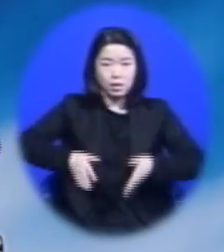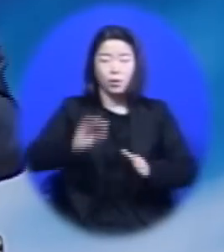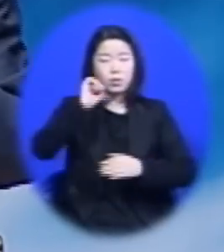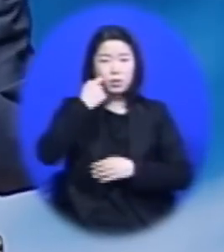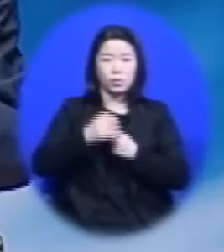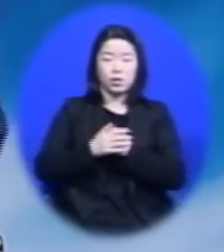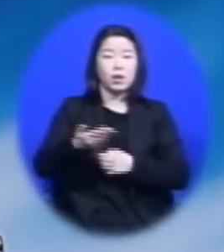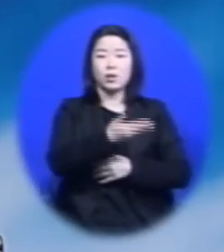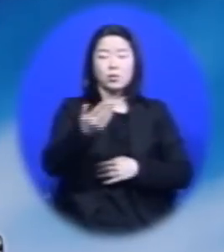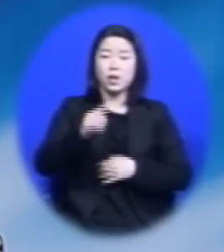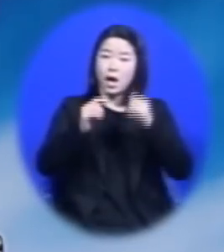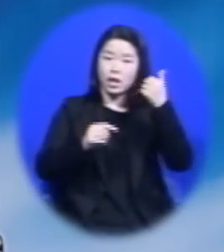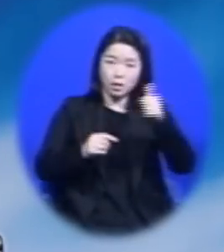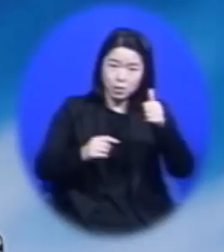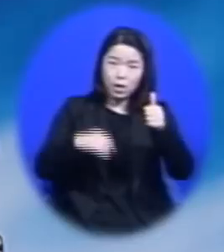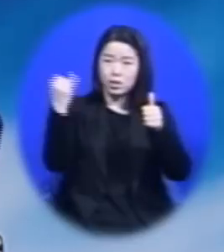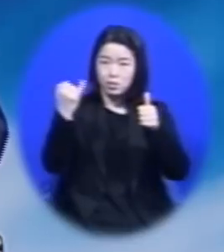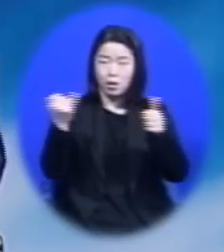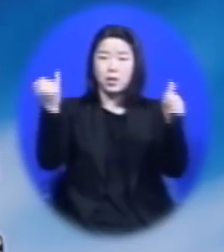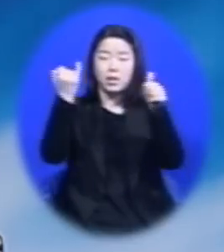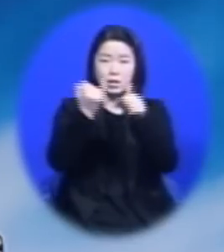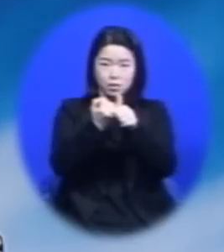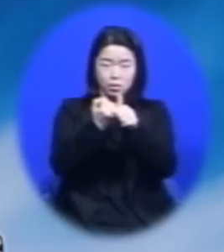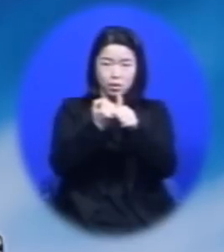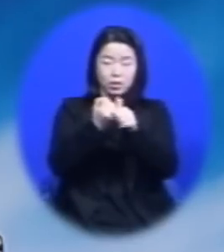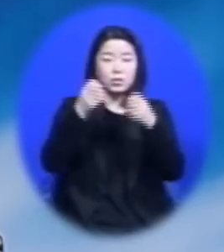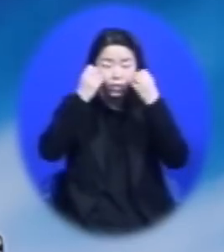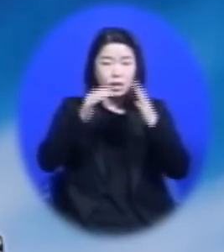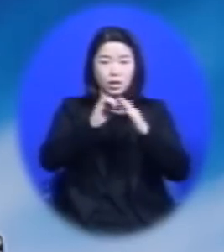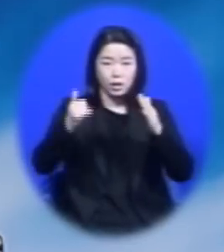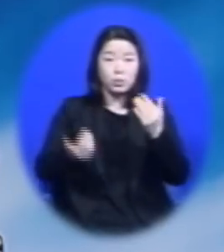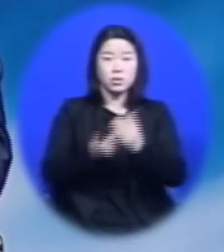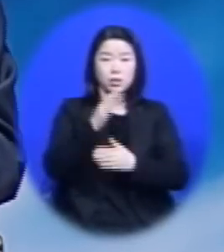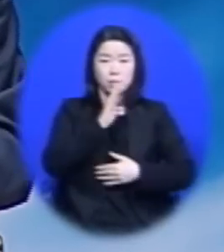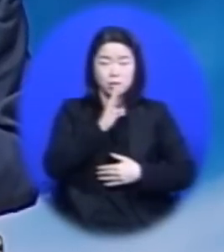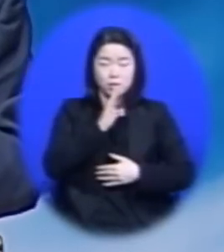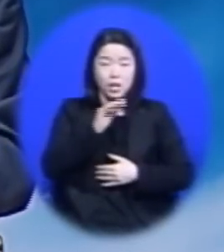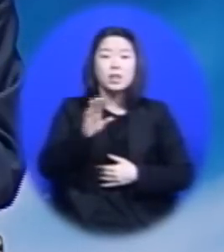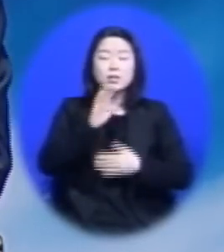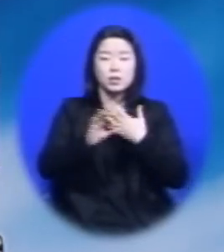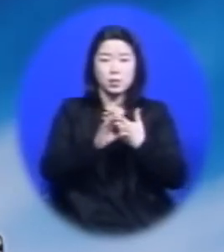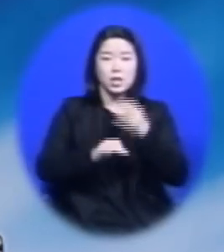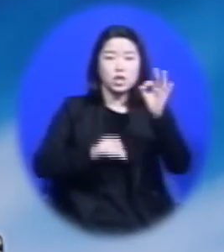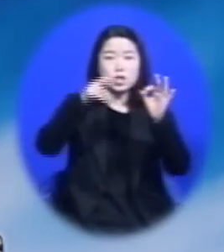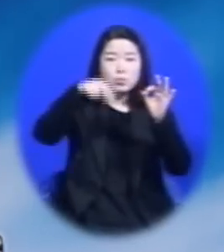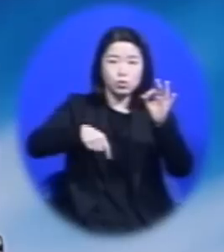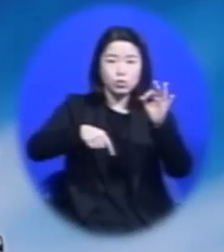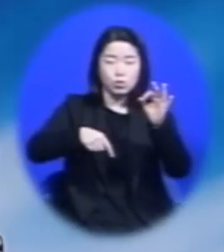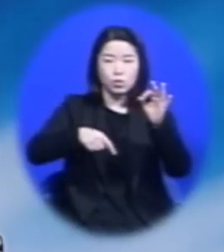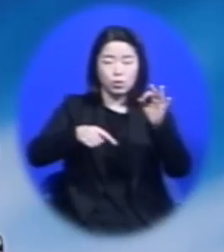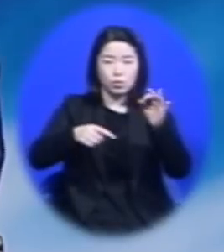여러분 한 남자와 한 여자가 만나서 결혼하면 이제 새 가죽이 생기는 거죠 그러면 10주 만에